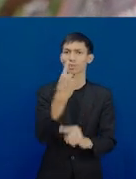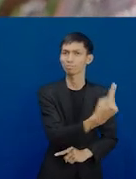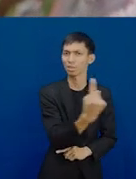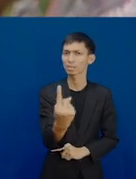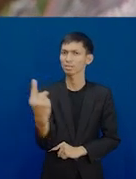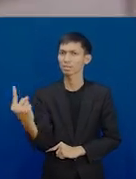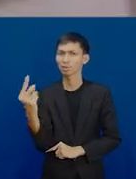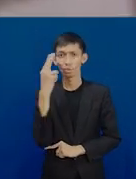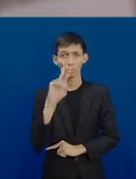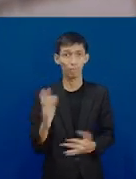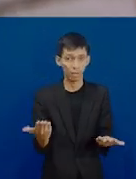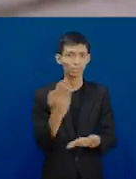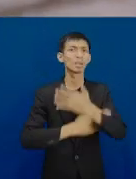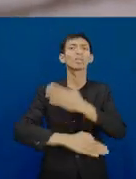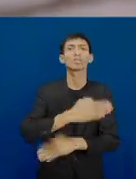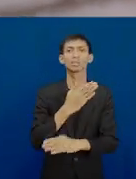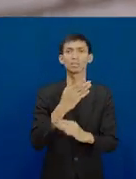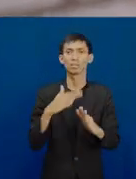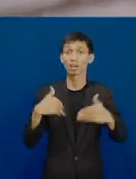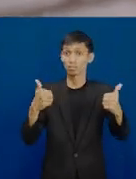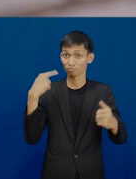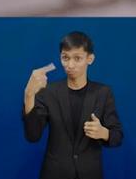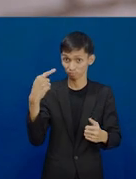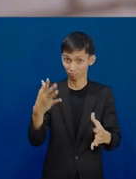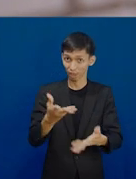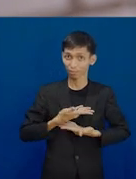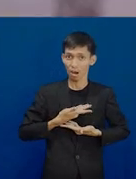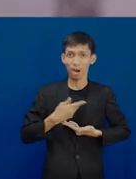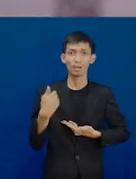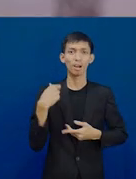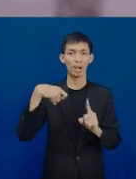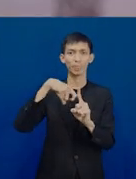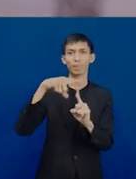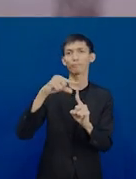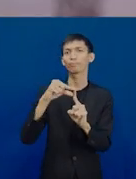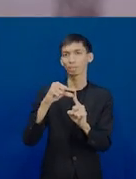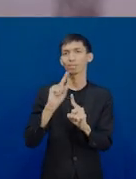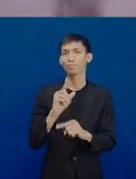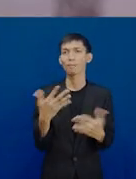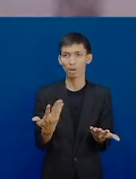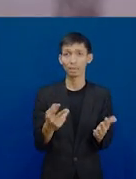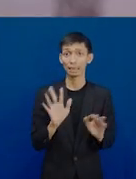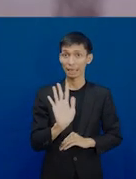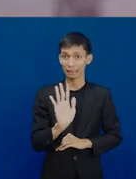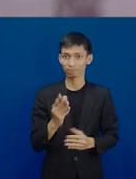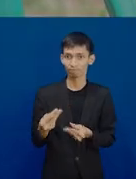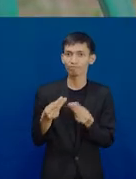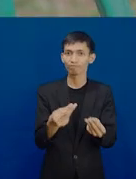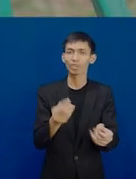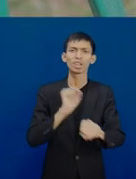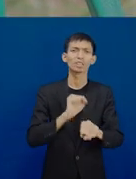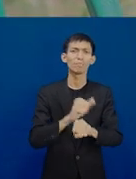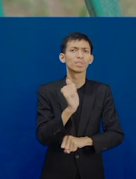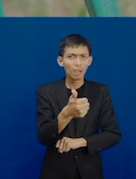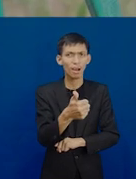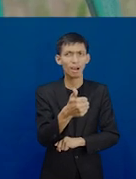untuk membuat KTP-nya itu ke rumah-rumah untuk teman-teman penyandang disabilitas, sehingga ibu ini dia akhirnya bisa dapat KTP. Nah, karena KTP itu